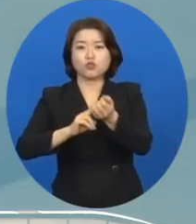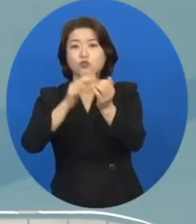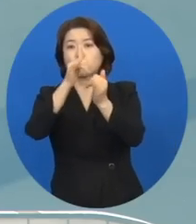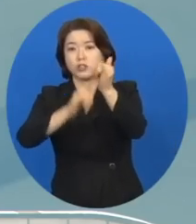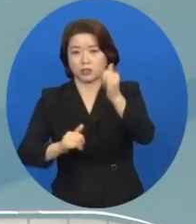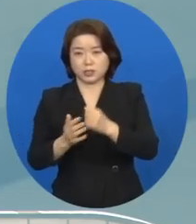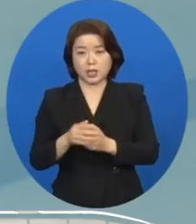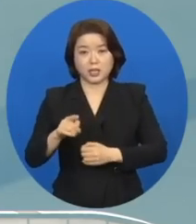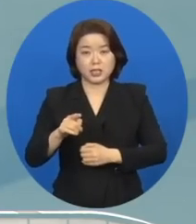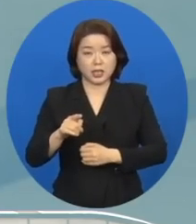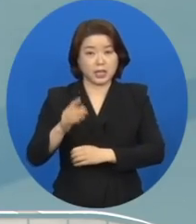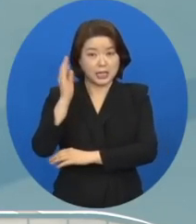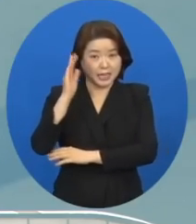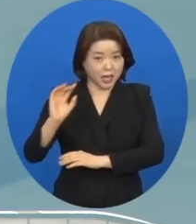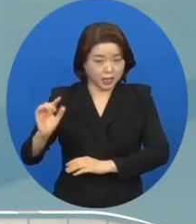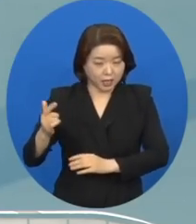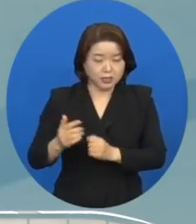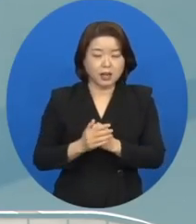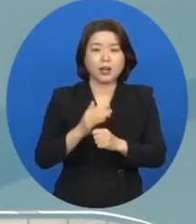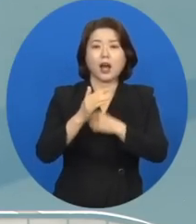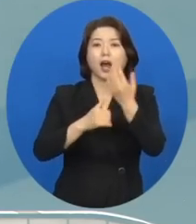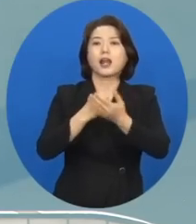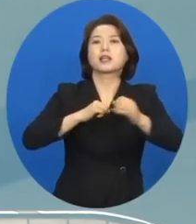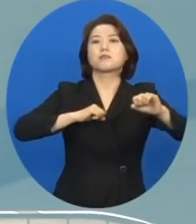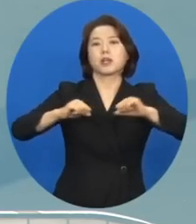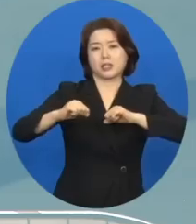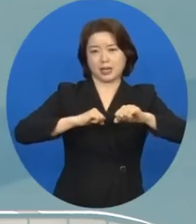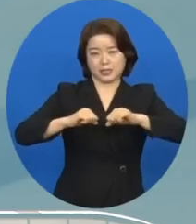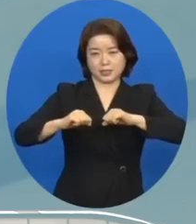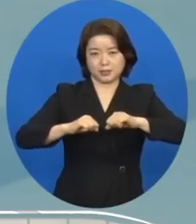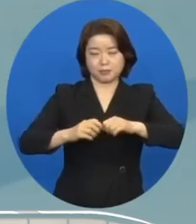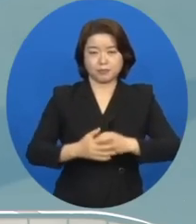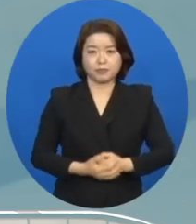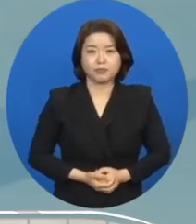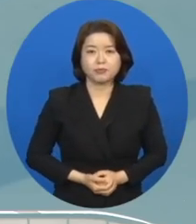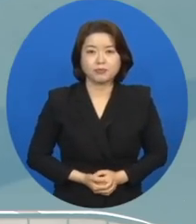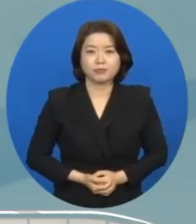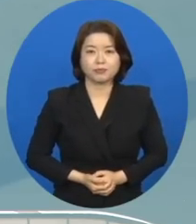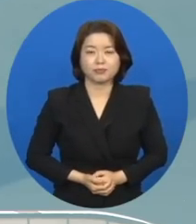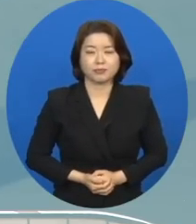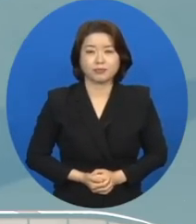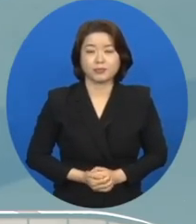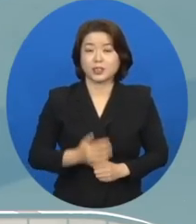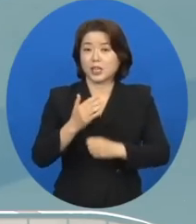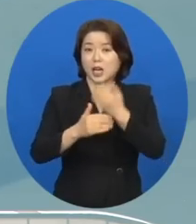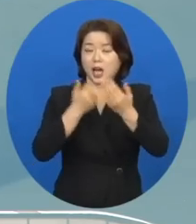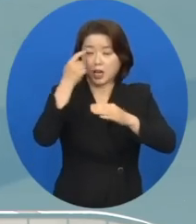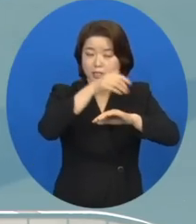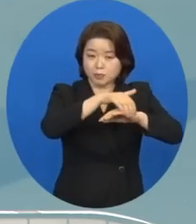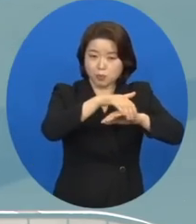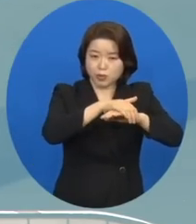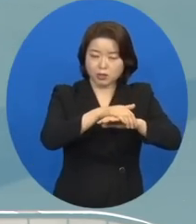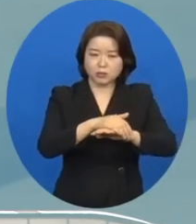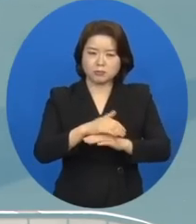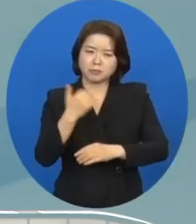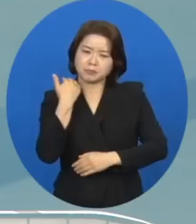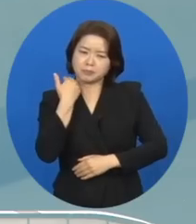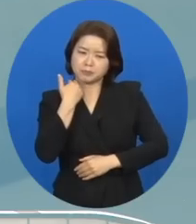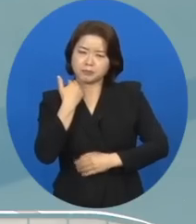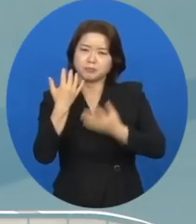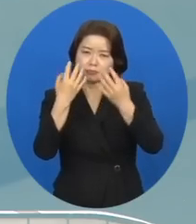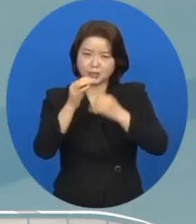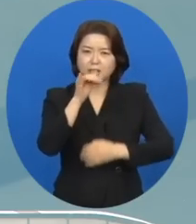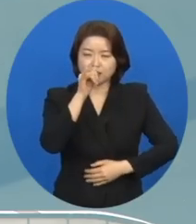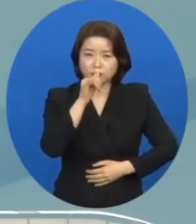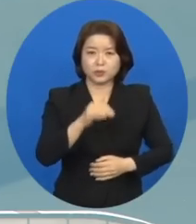역사는 히스토리가 아니고 하나님의 일하심이다 라는 뜻입니다. 하나님의 모략은 잘 드러나 보이지 않을 때가 참